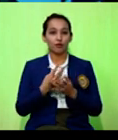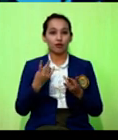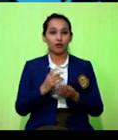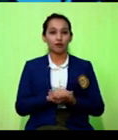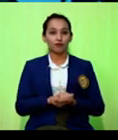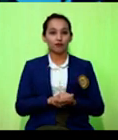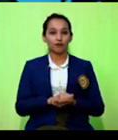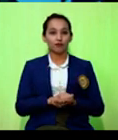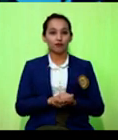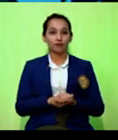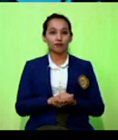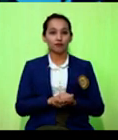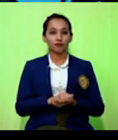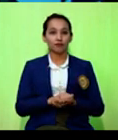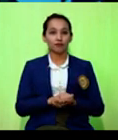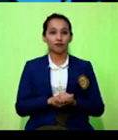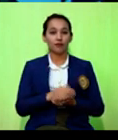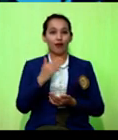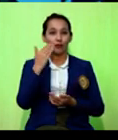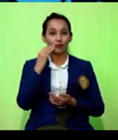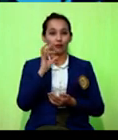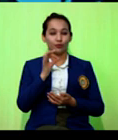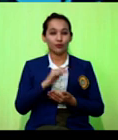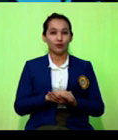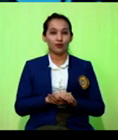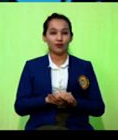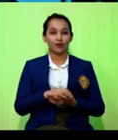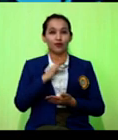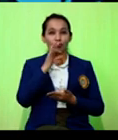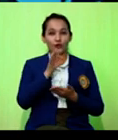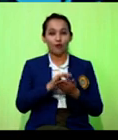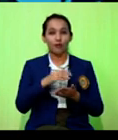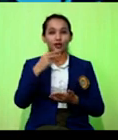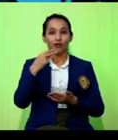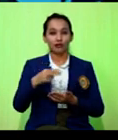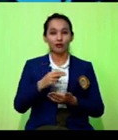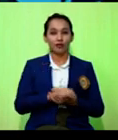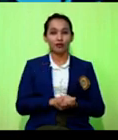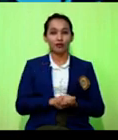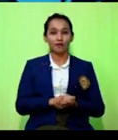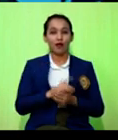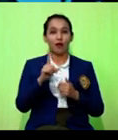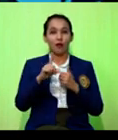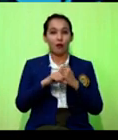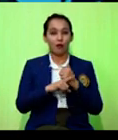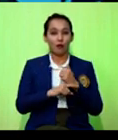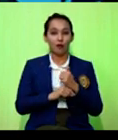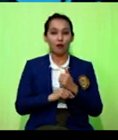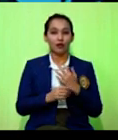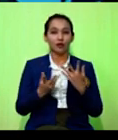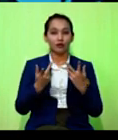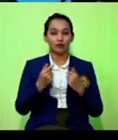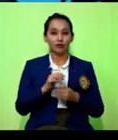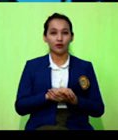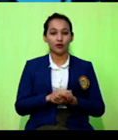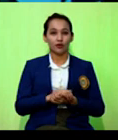Bu oson, hatto og'zaki yetishingiz mumkin. 20 edi. Ana endi so'nggi usulni e'tiborga oling. 20